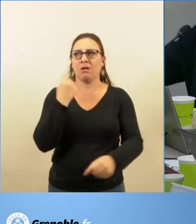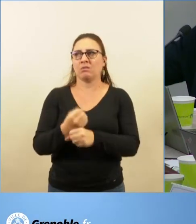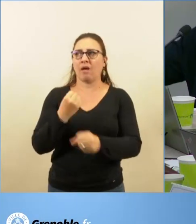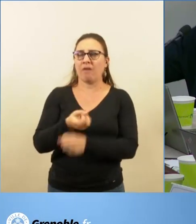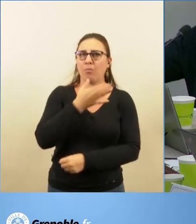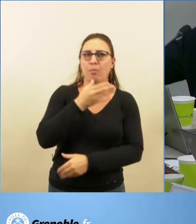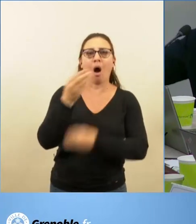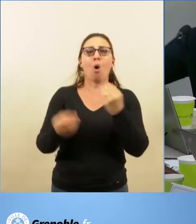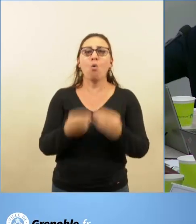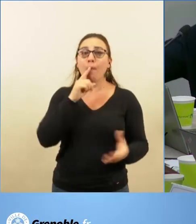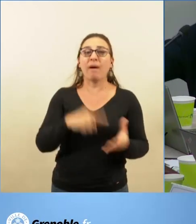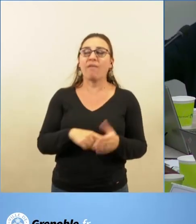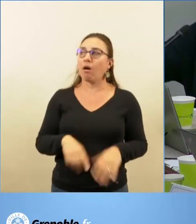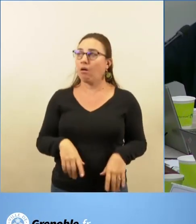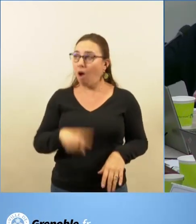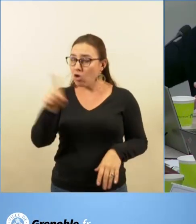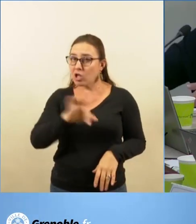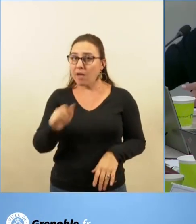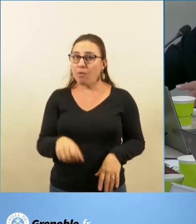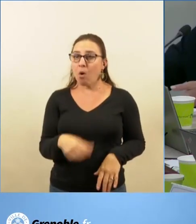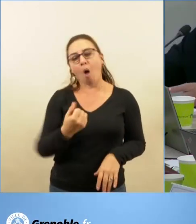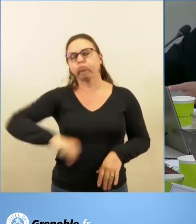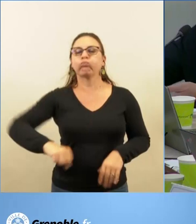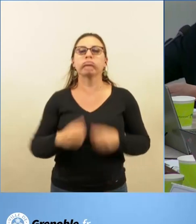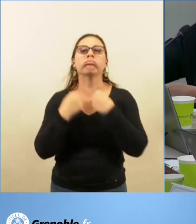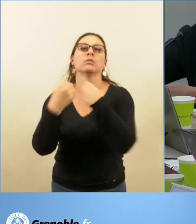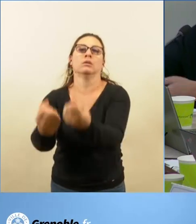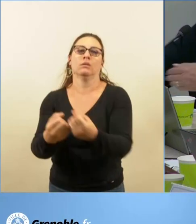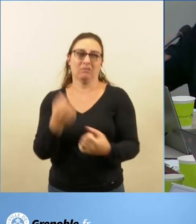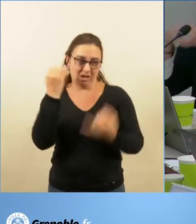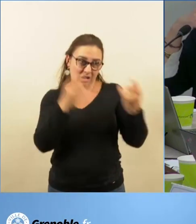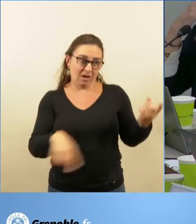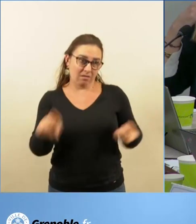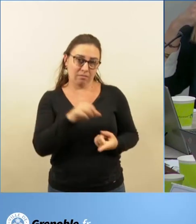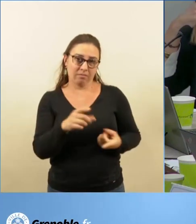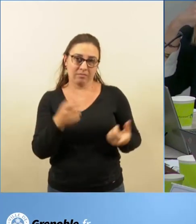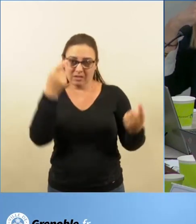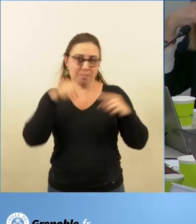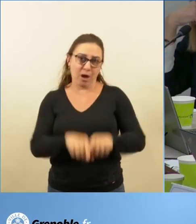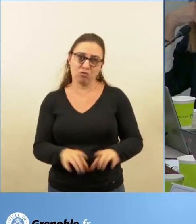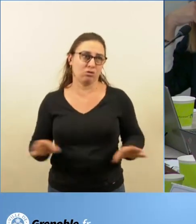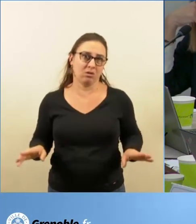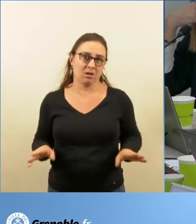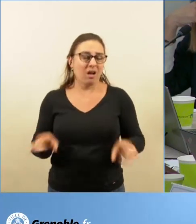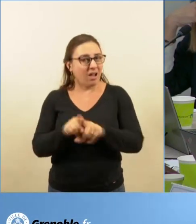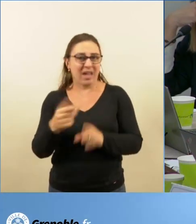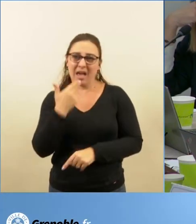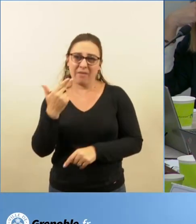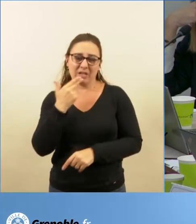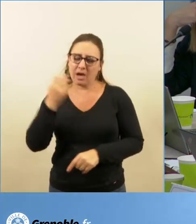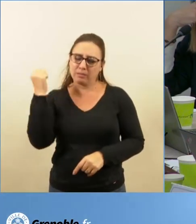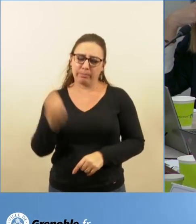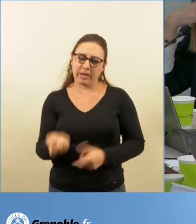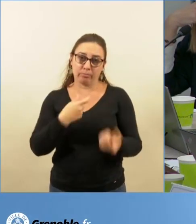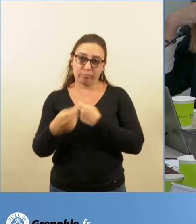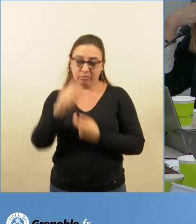de ne pas respecter la mise en place de la ZFE ce qui serait en conviendrait tous fort injuste et absolument pas efficace en termes de